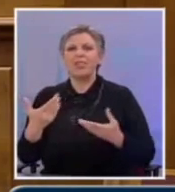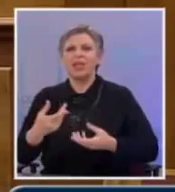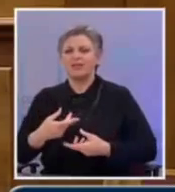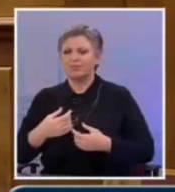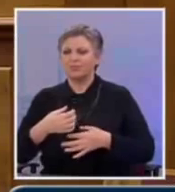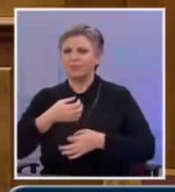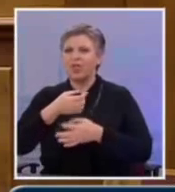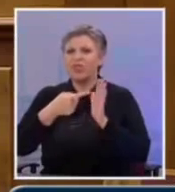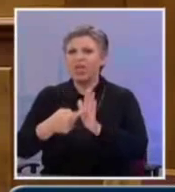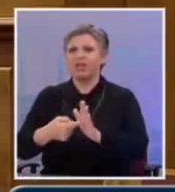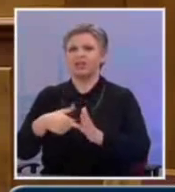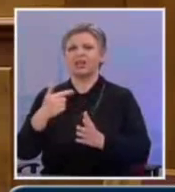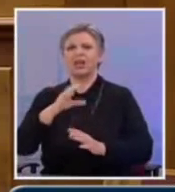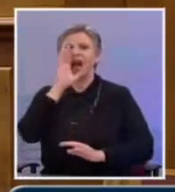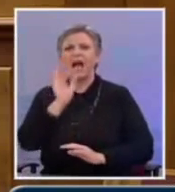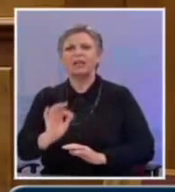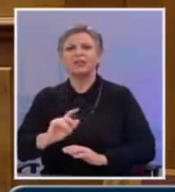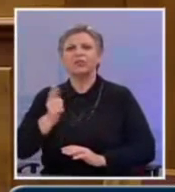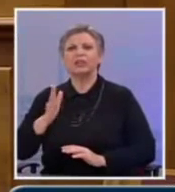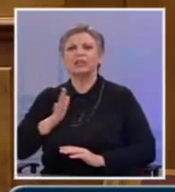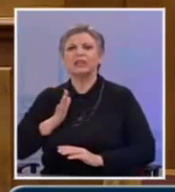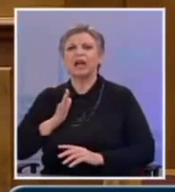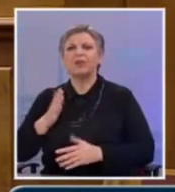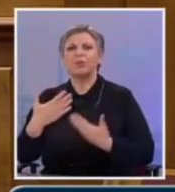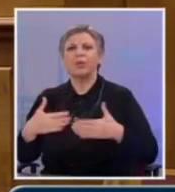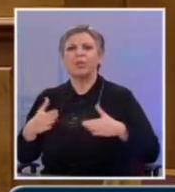δεν εκφράζει αυθεντικά τη λαϊκή βούληση.